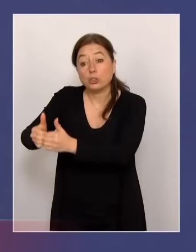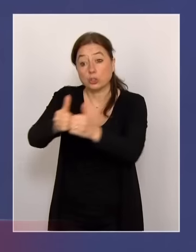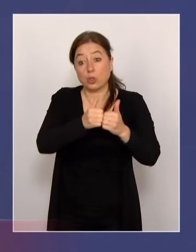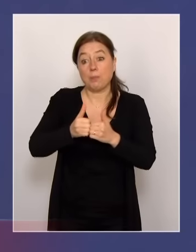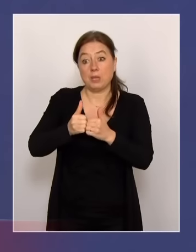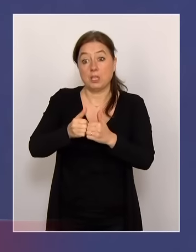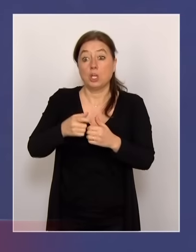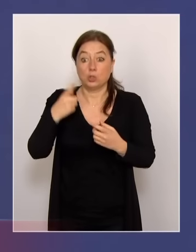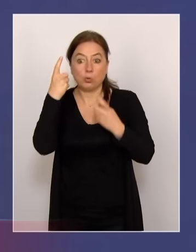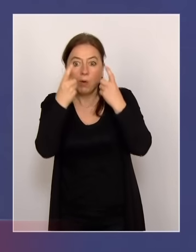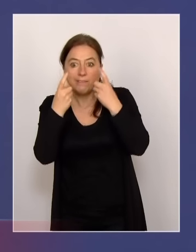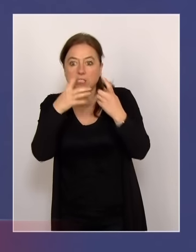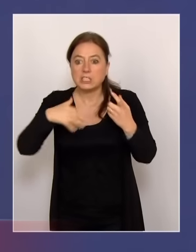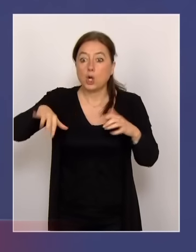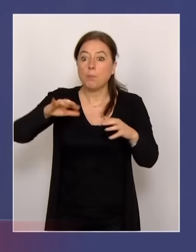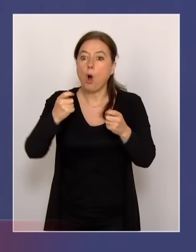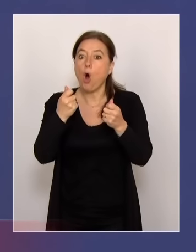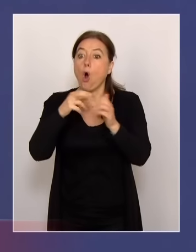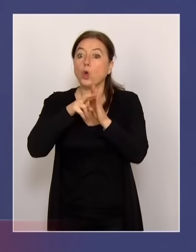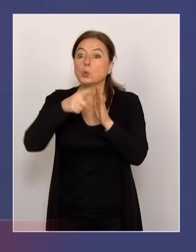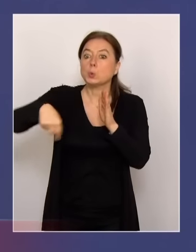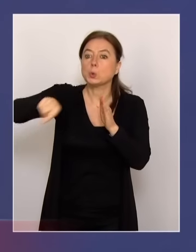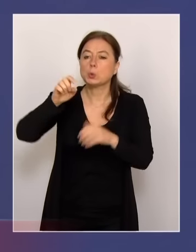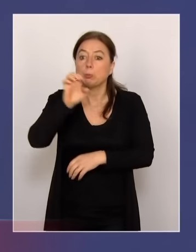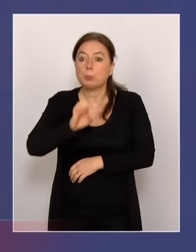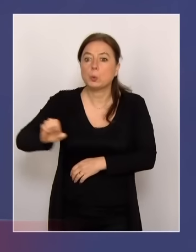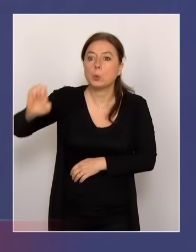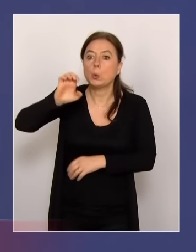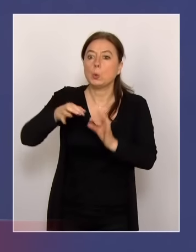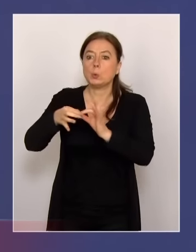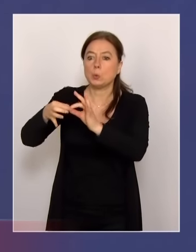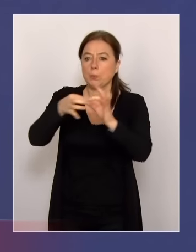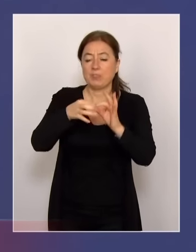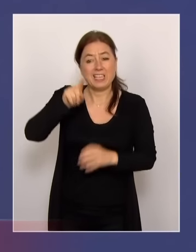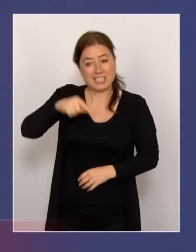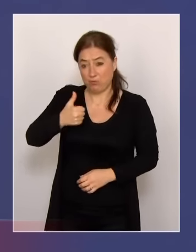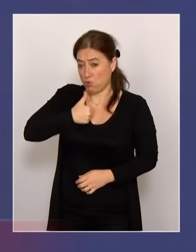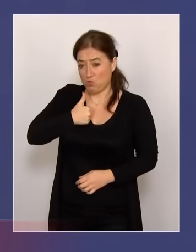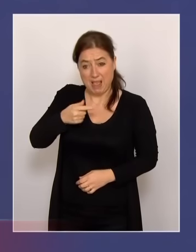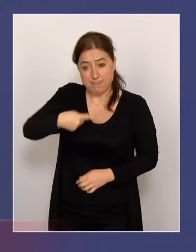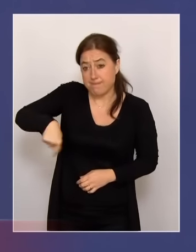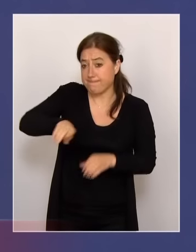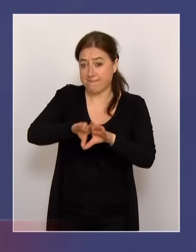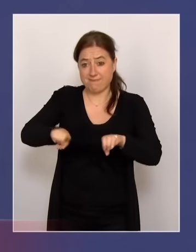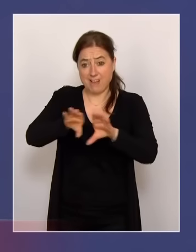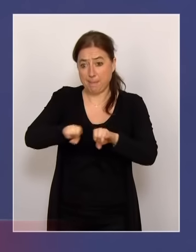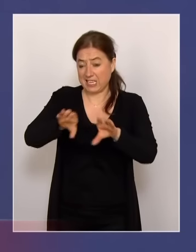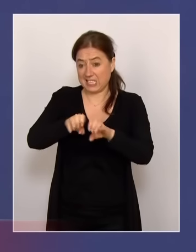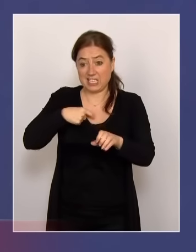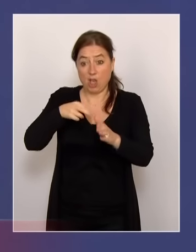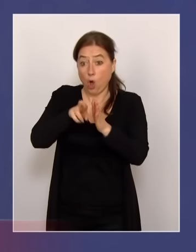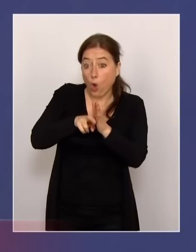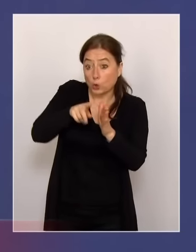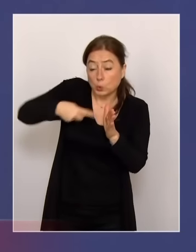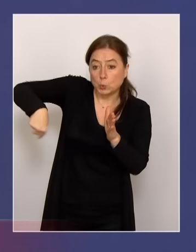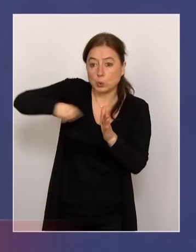délicate des ressources propres de l'Union. J'y suis favorable et je pense qu'on doit avoir des ressources propres supplémentaires sans jamais peser sur les citoyens